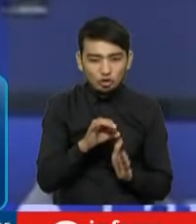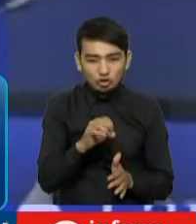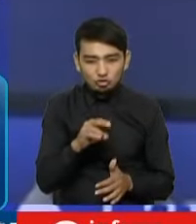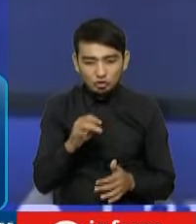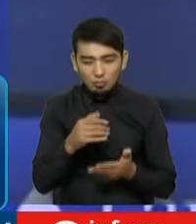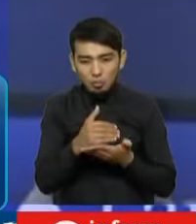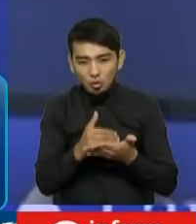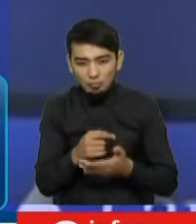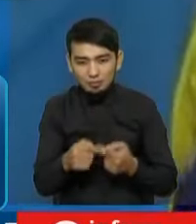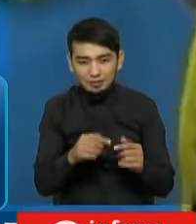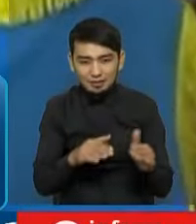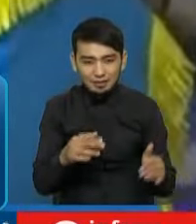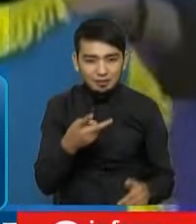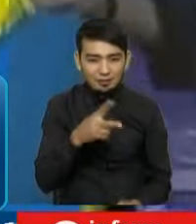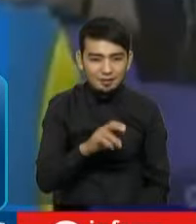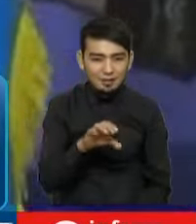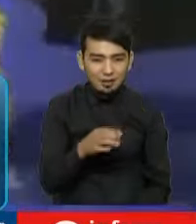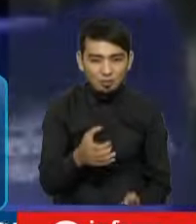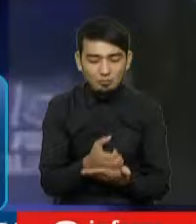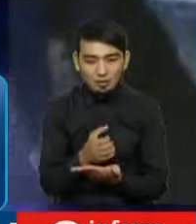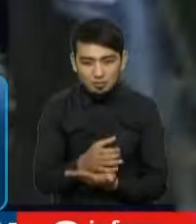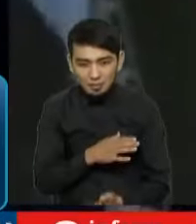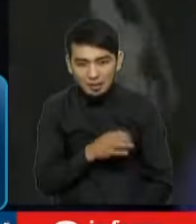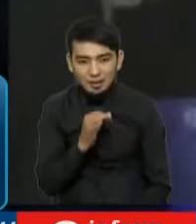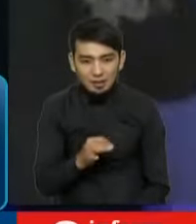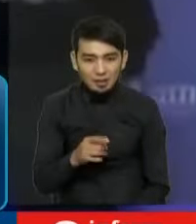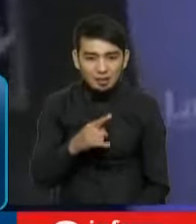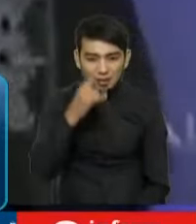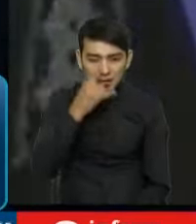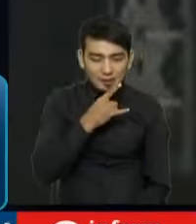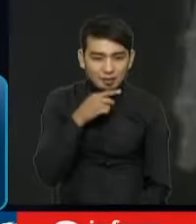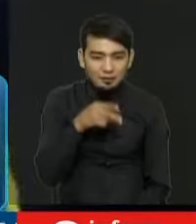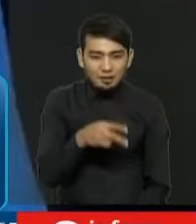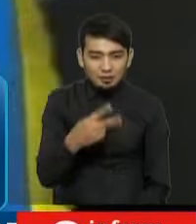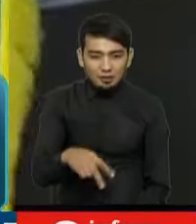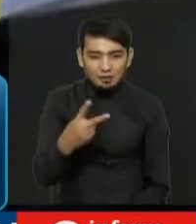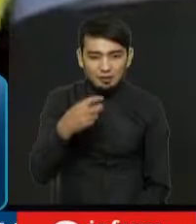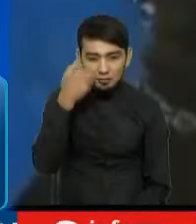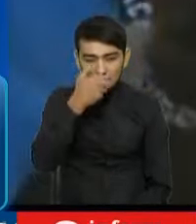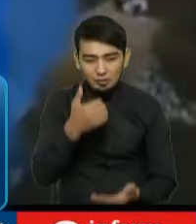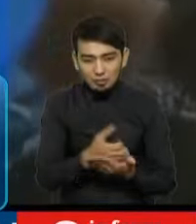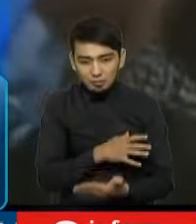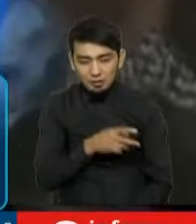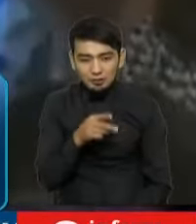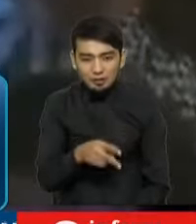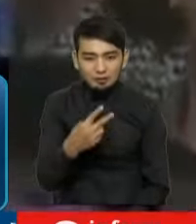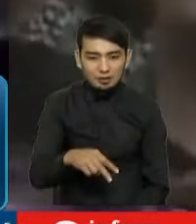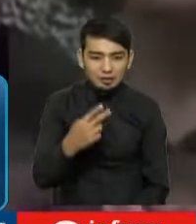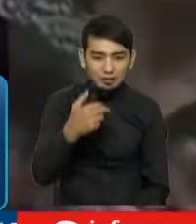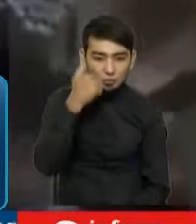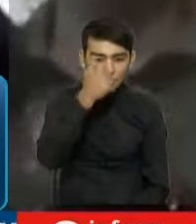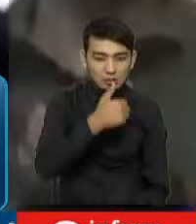бойынша оқушылар 2 күміс медальға ие болған. Бұған дейін қазақстандықтар 2022 жылы Женевада, ал 2023